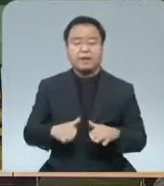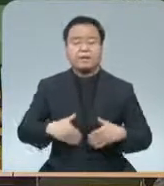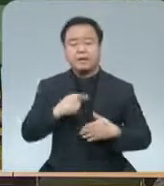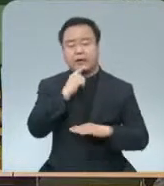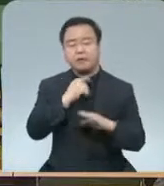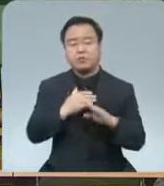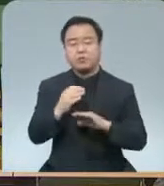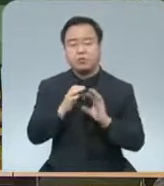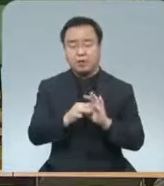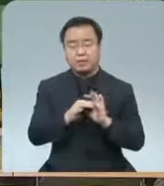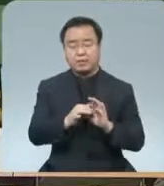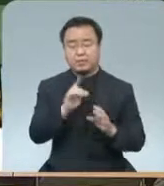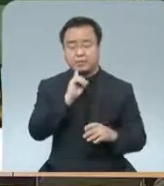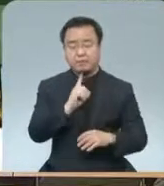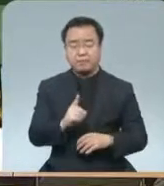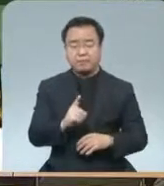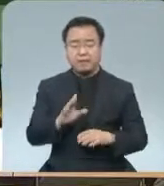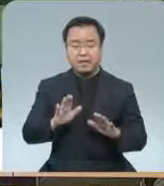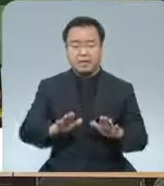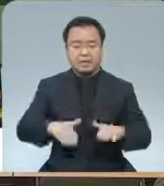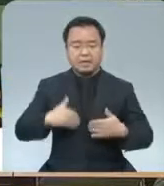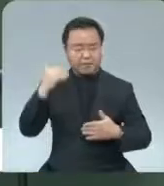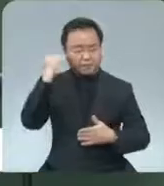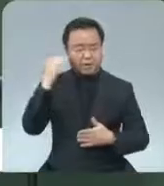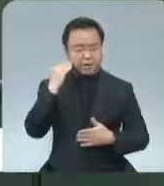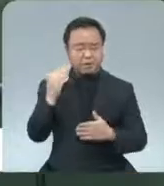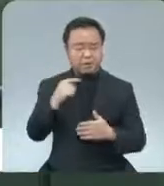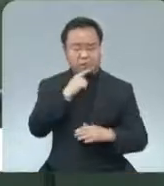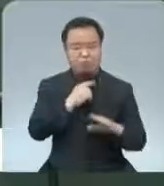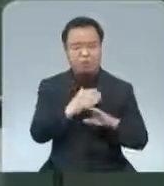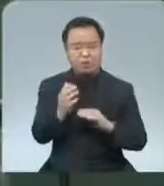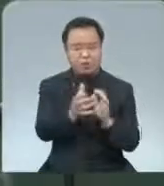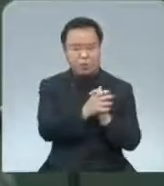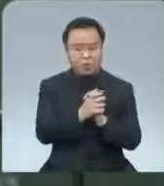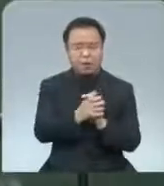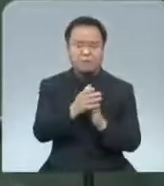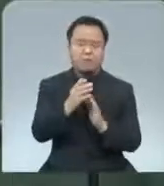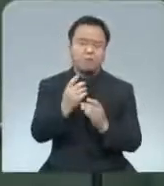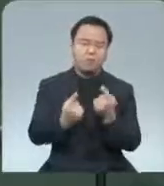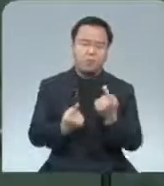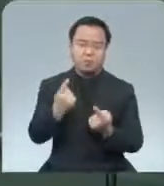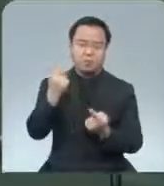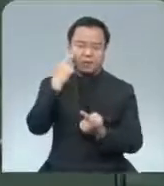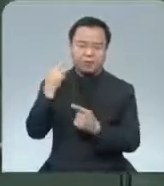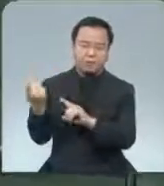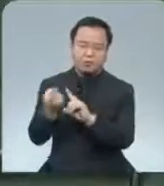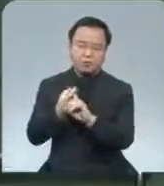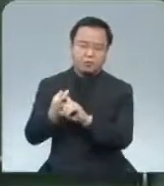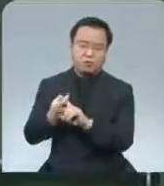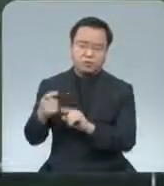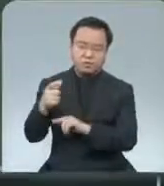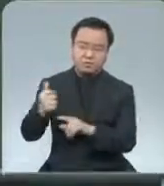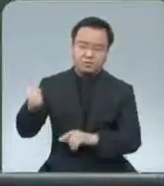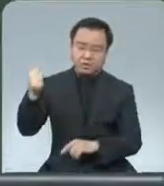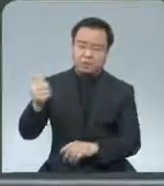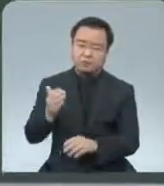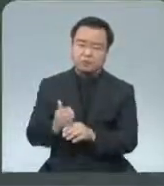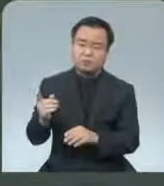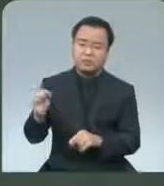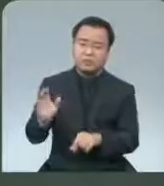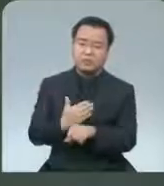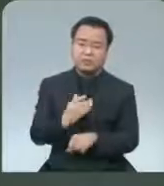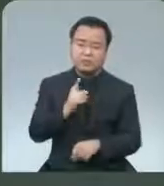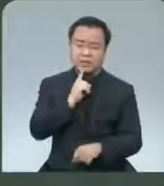Kim so-eun juga mengklaim bahwa Korea Selatan bersikap lebih mengutamakan aliansi dengan Amerika Serikat daripada rekonsiliasi dengan